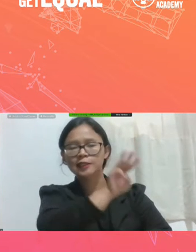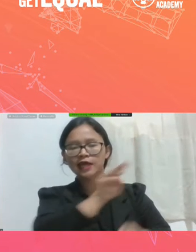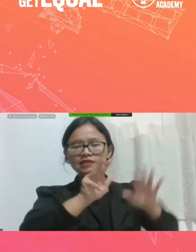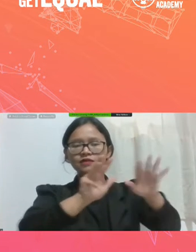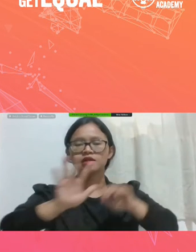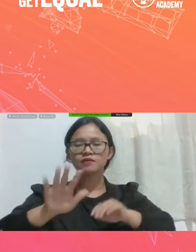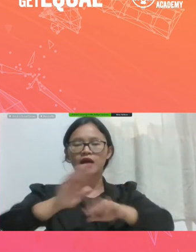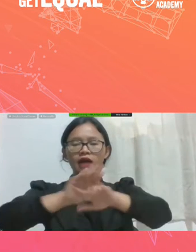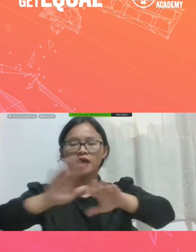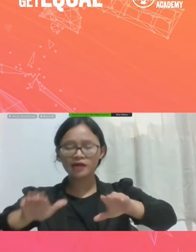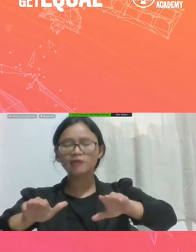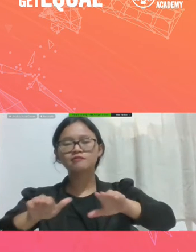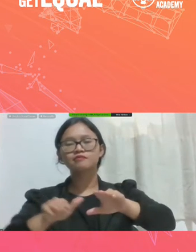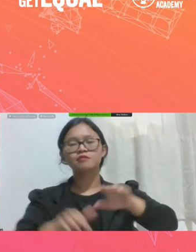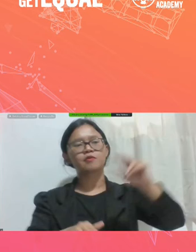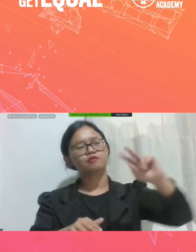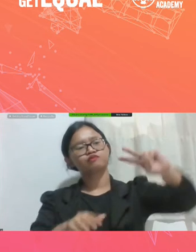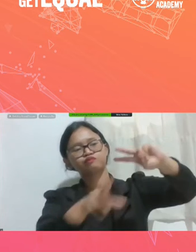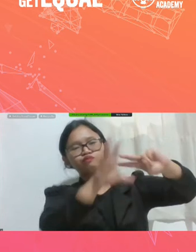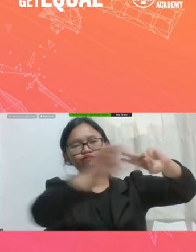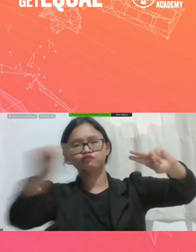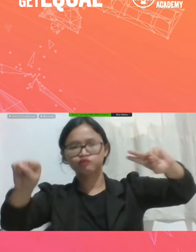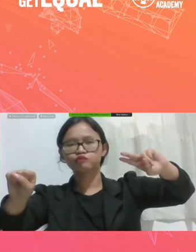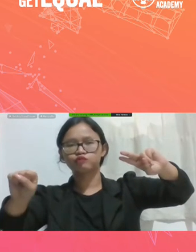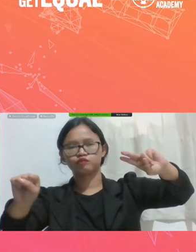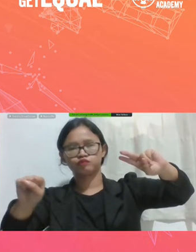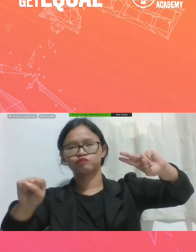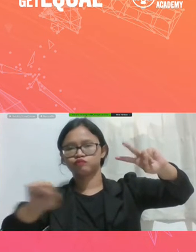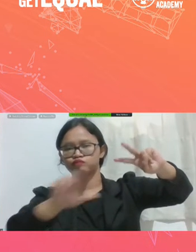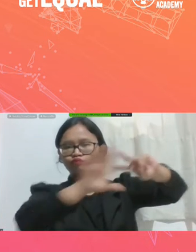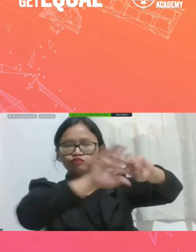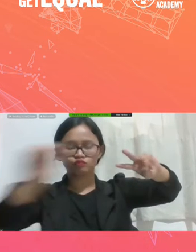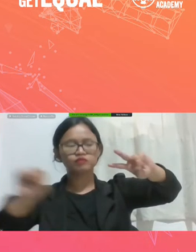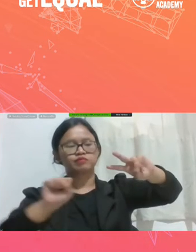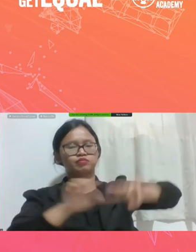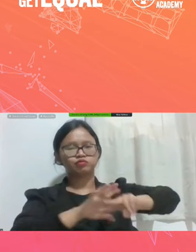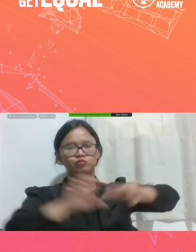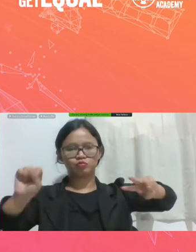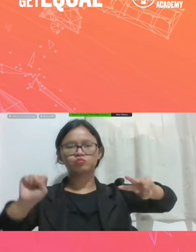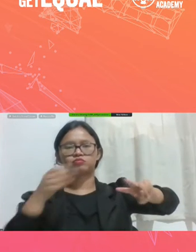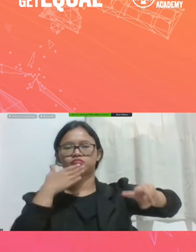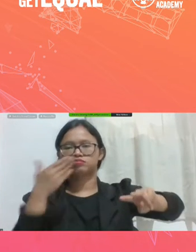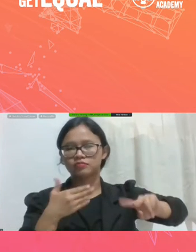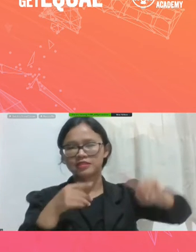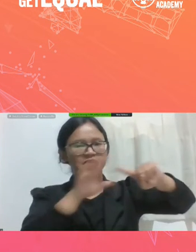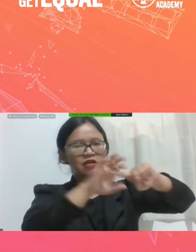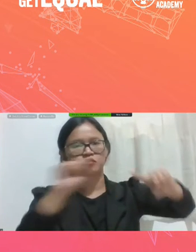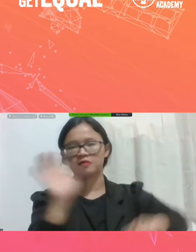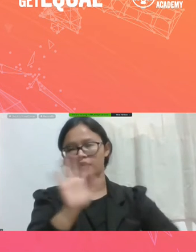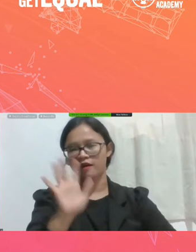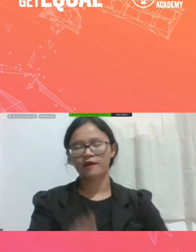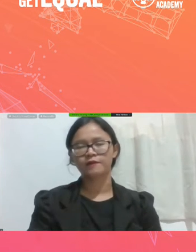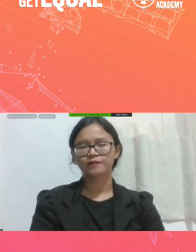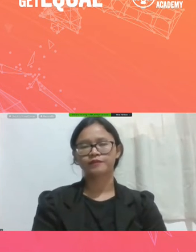395 anak mengalami jenis KBGO yang berganda, jadi lebih dari satu, jadi bukan hanya satu jenis. Oke, boleh next